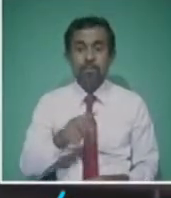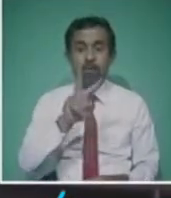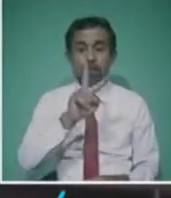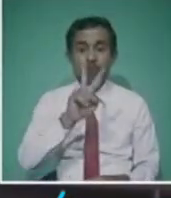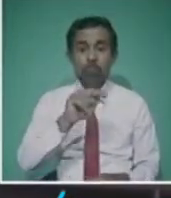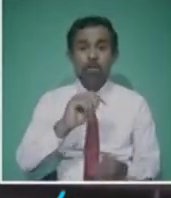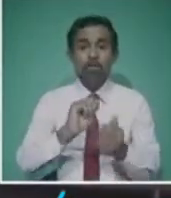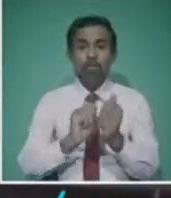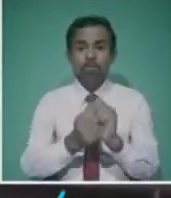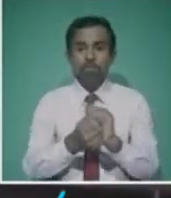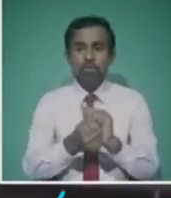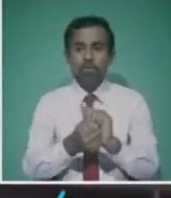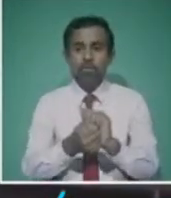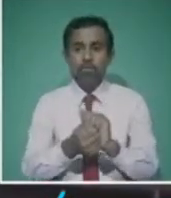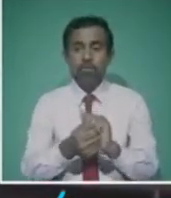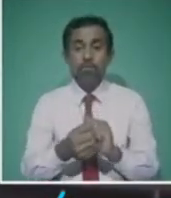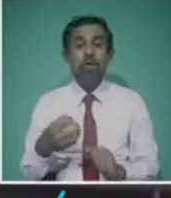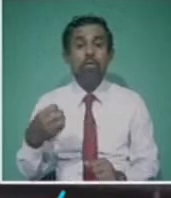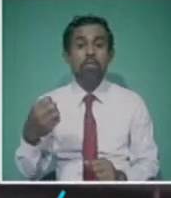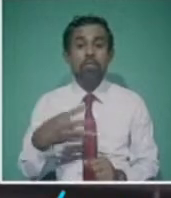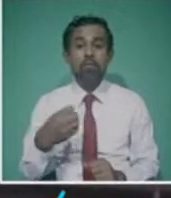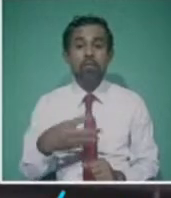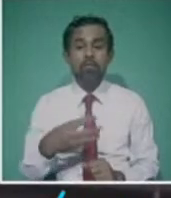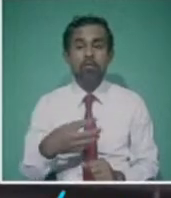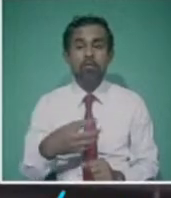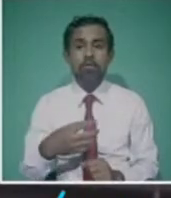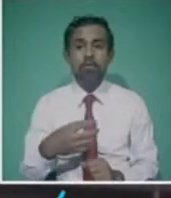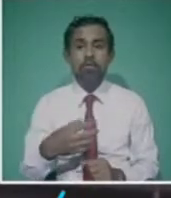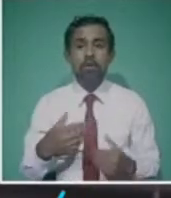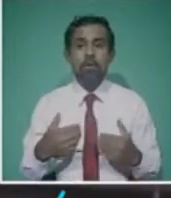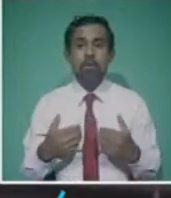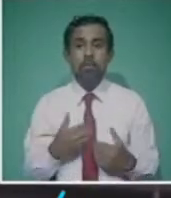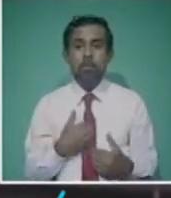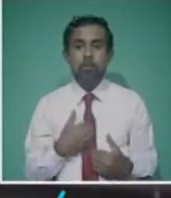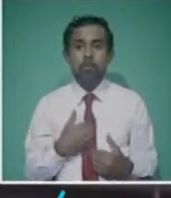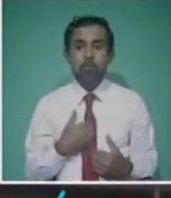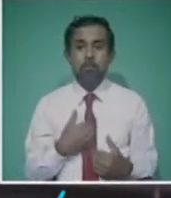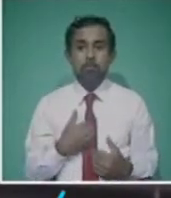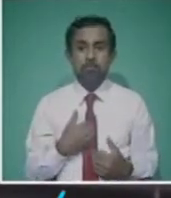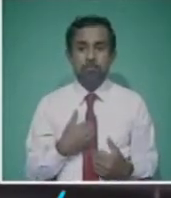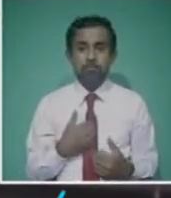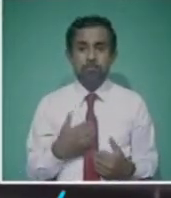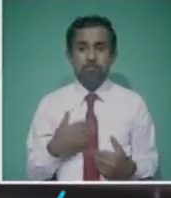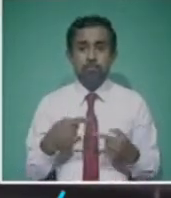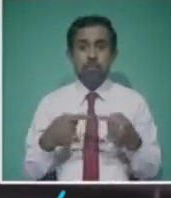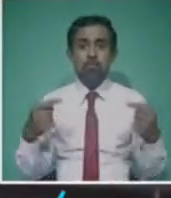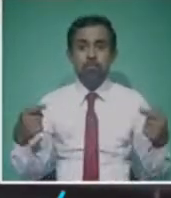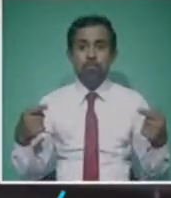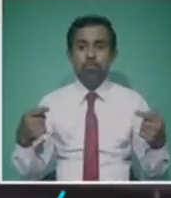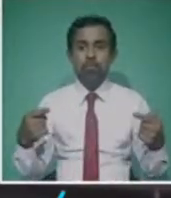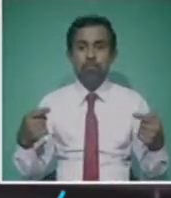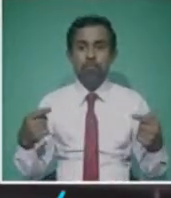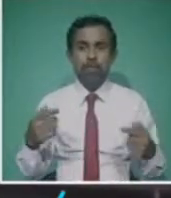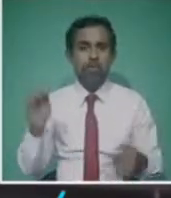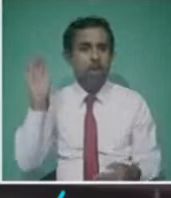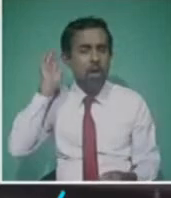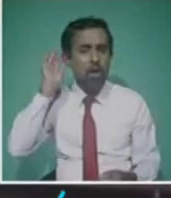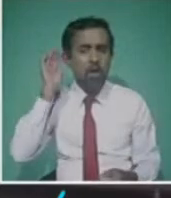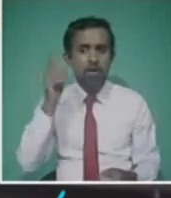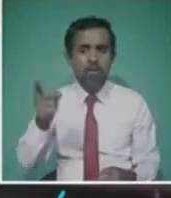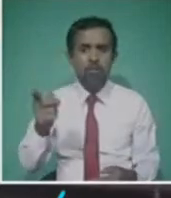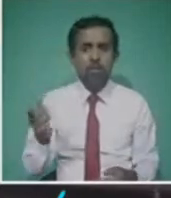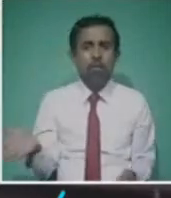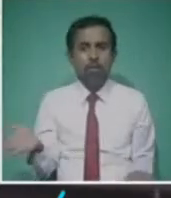वेनि संशोधने करपु दवसे मम अपे विपक्षेणु एम्मिंग मेकड़